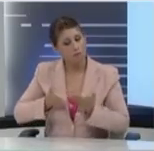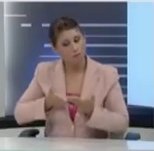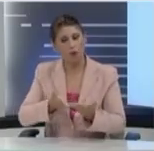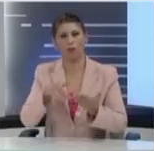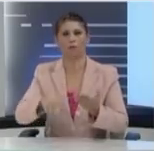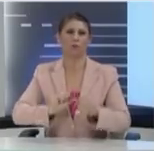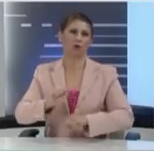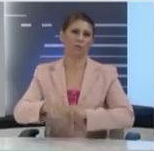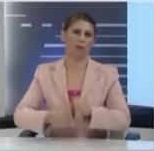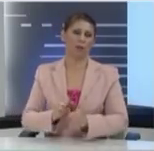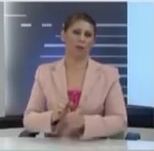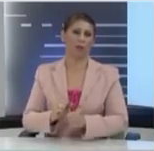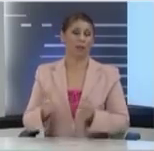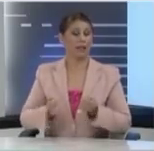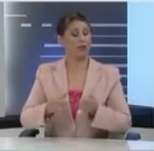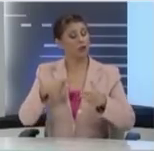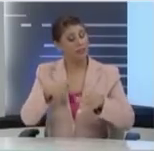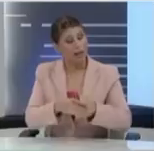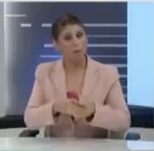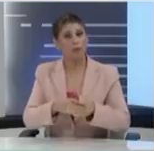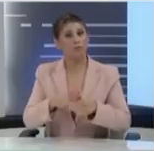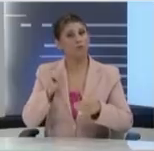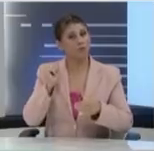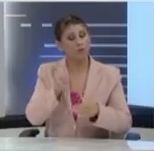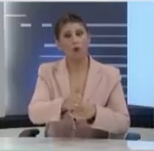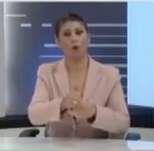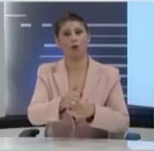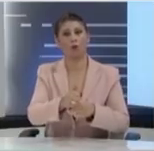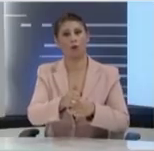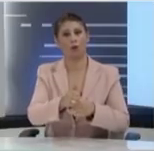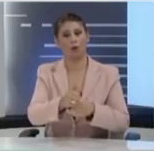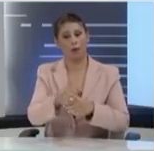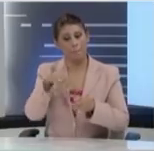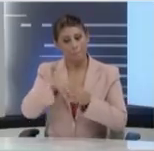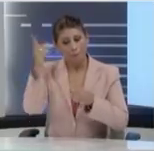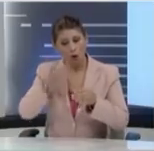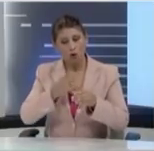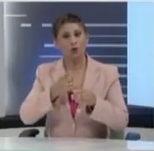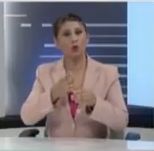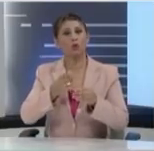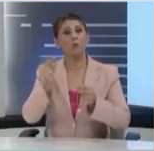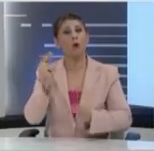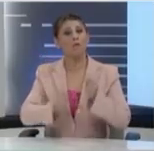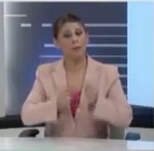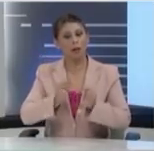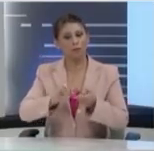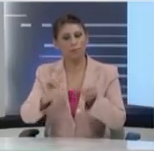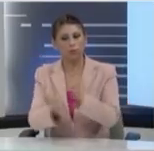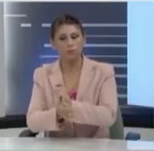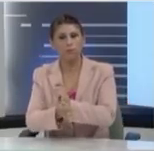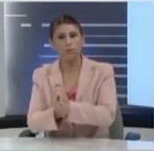σε αυτή την προσπάθεια. Να γίνουν και αυτές από μέρος του προβλήματος, μέρος της λύσης για τα επόμενα χρόνια.